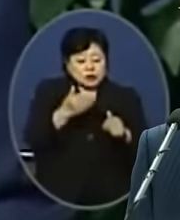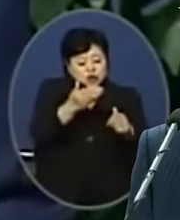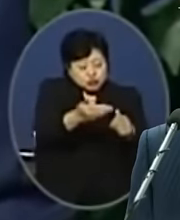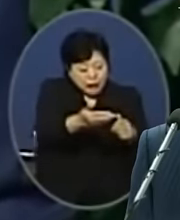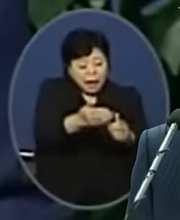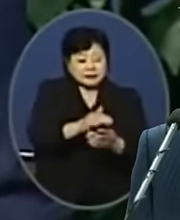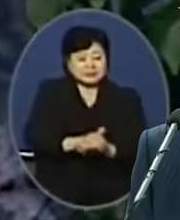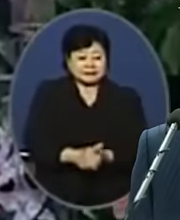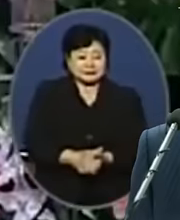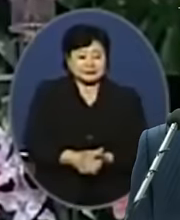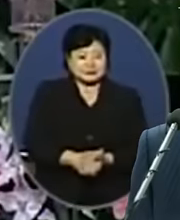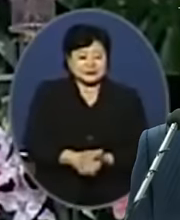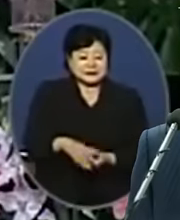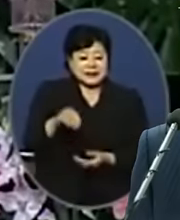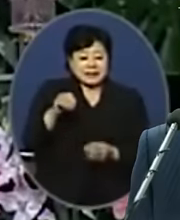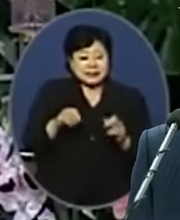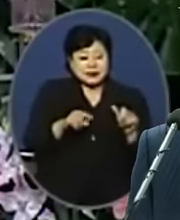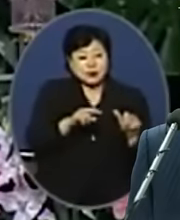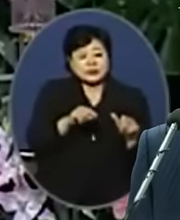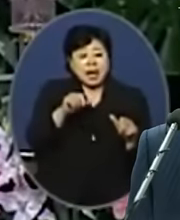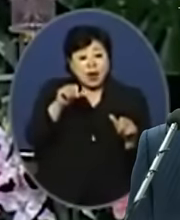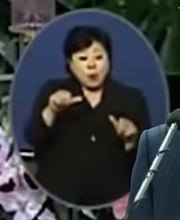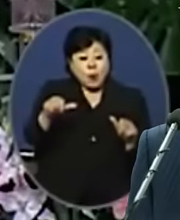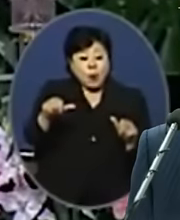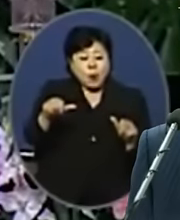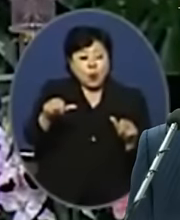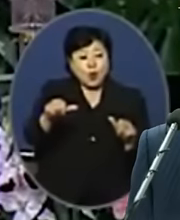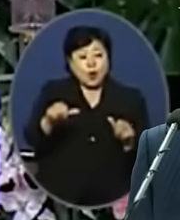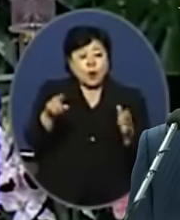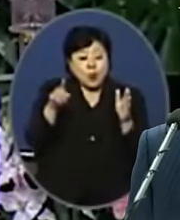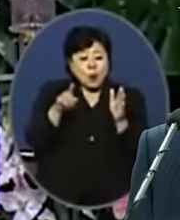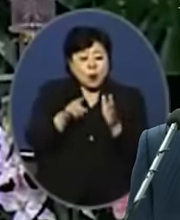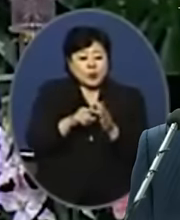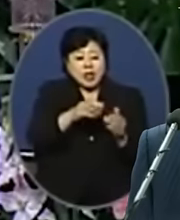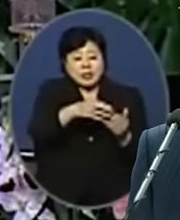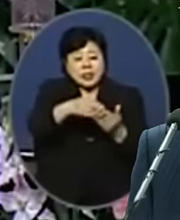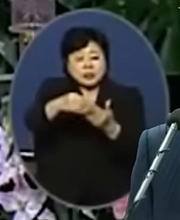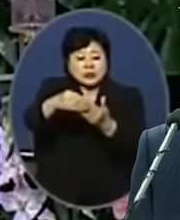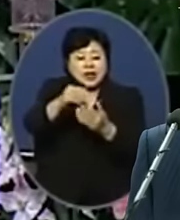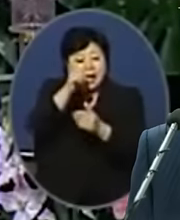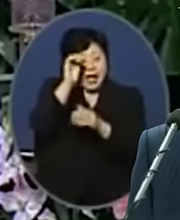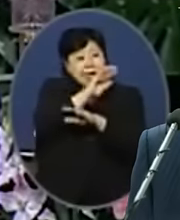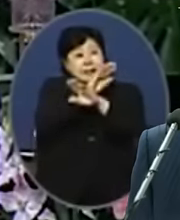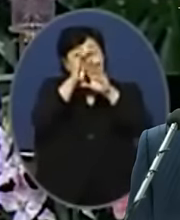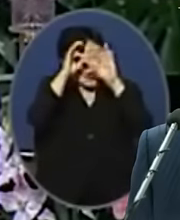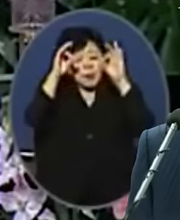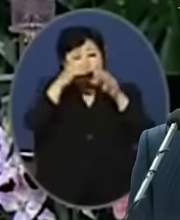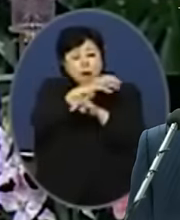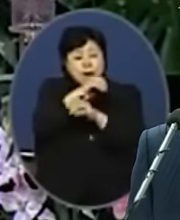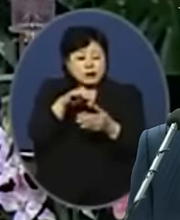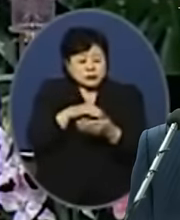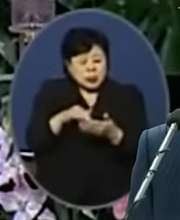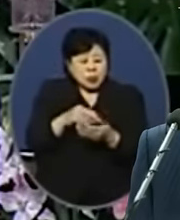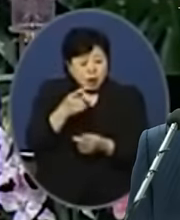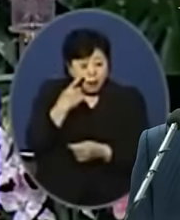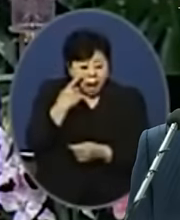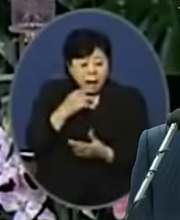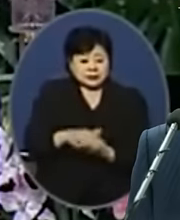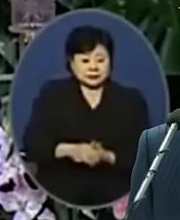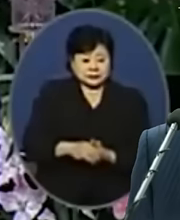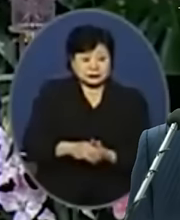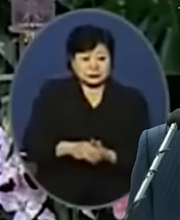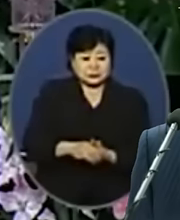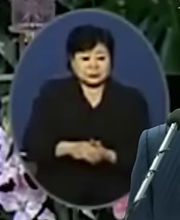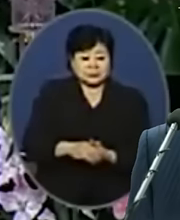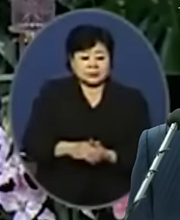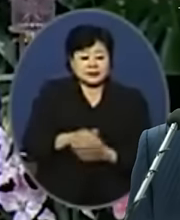영원히 주리라. 창세기 15장 5절 아들 문제입니다. 그를 이끌고 밖으로 나가 이르시되 하늘을 우러러 별을 셀 수 있나 보라.